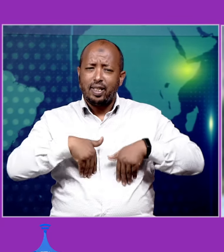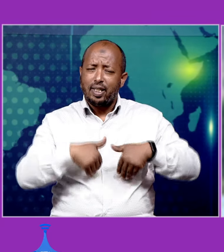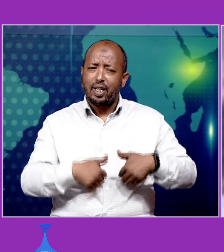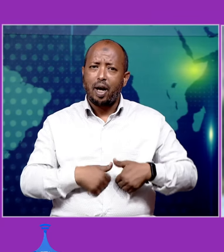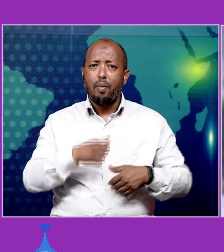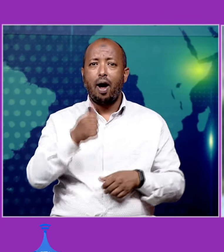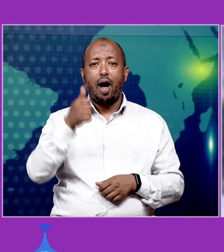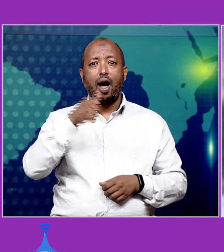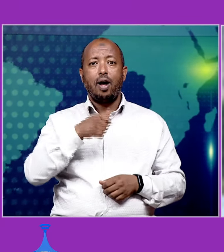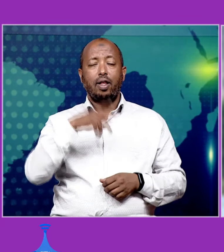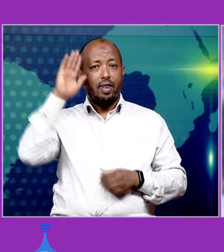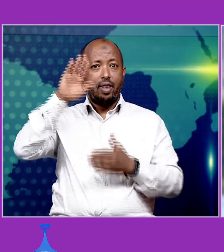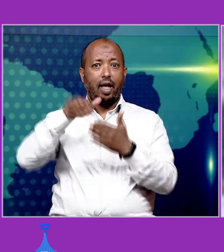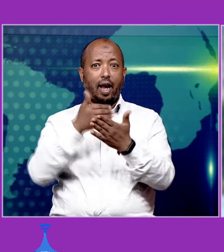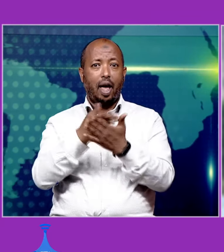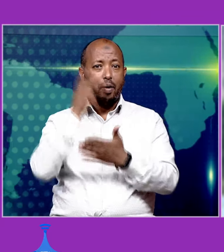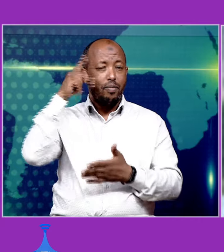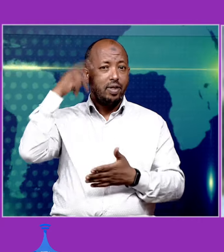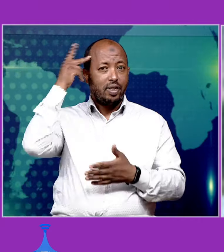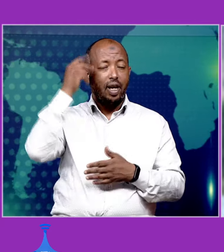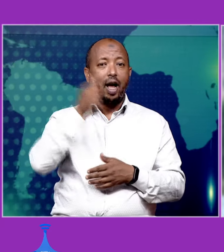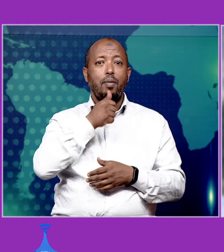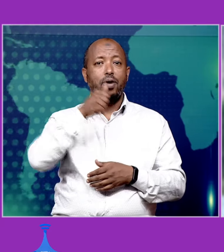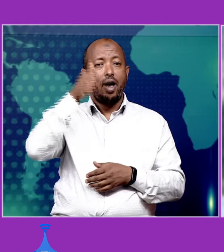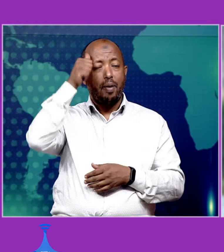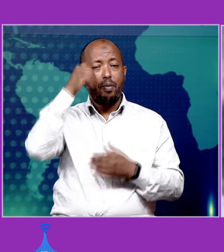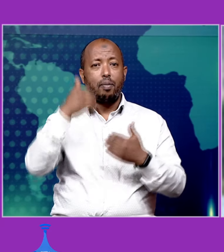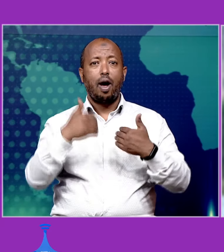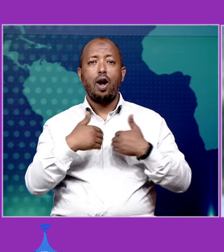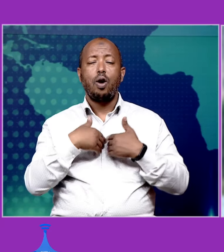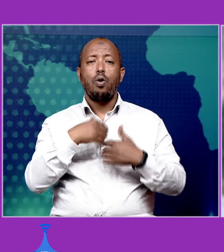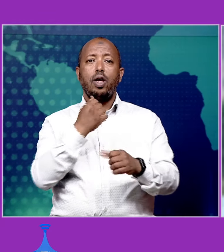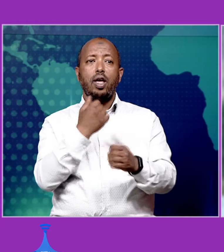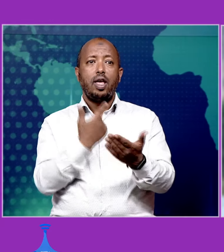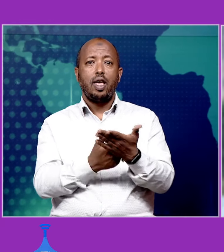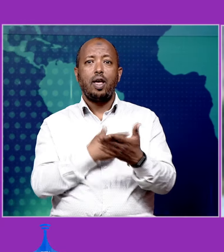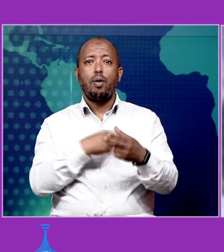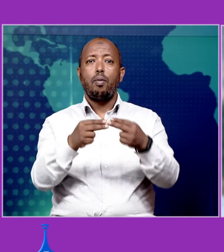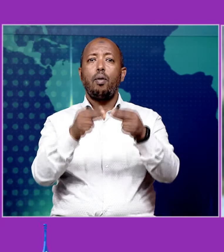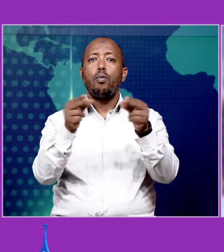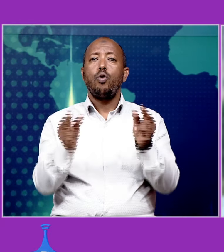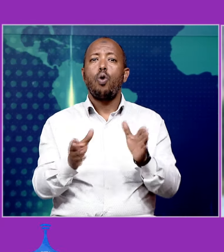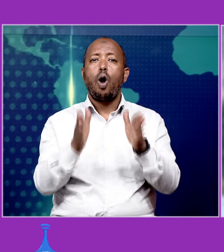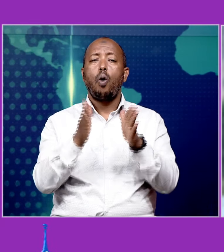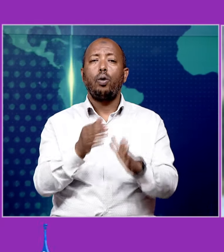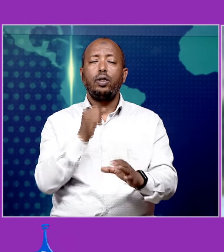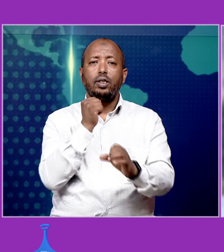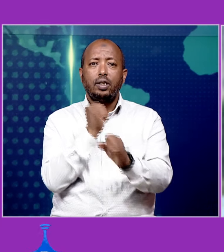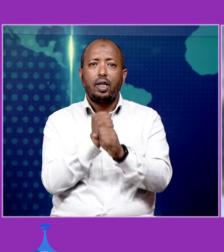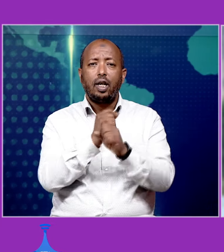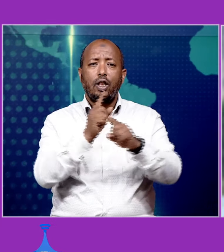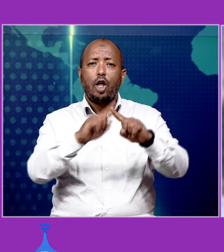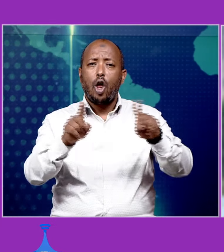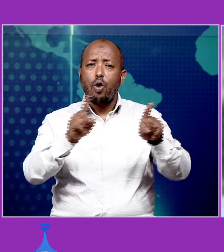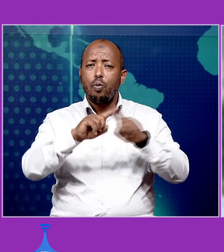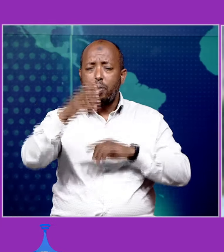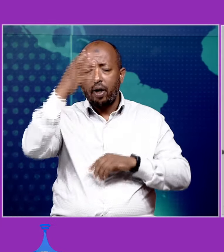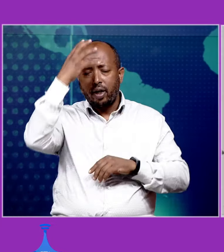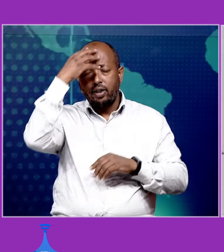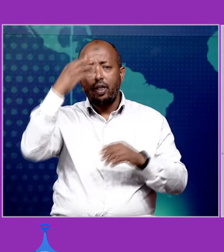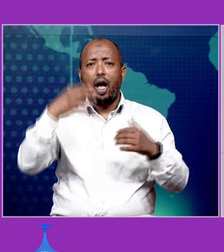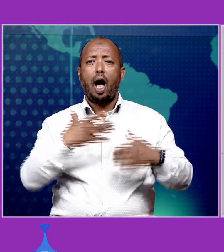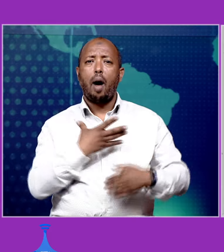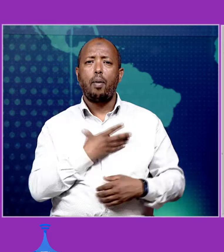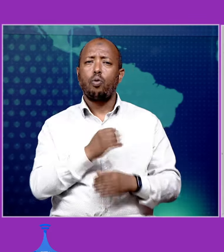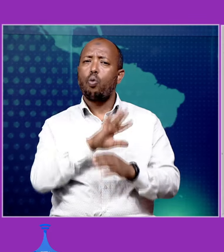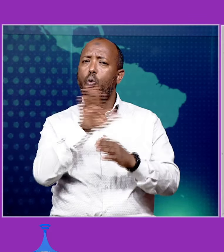አብይ እንዲሁም ደግሞ በውጭ ጉዳይ ሚኒስቴር ባሉ ኦፊሻልስ እና በተለያዩ መንግስታዊ አካላት ጥረት